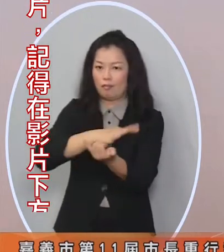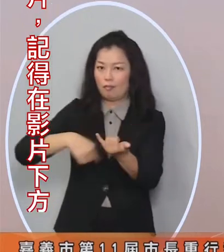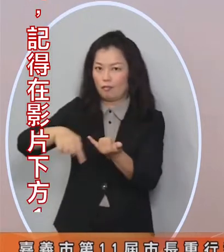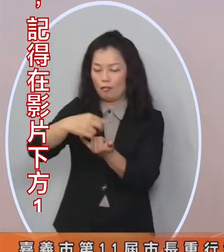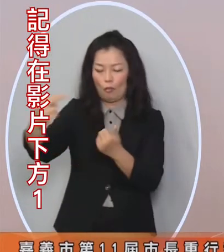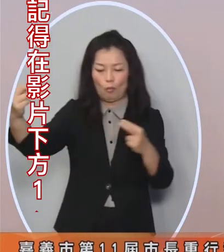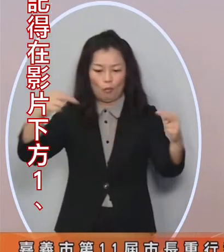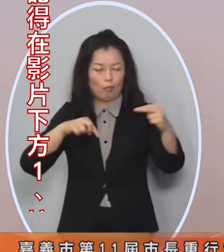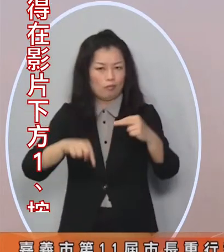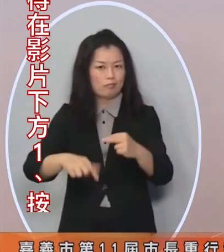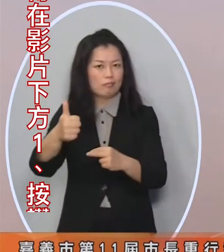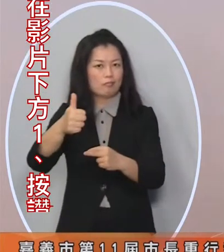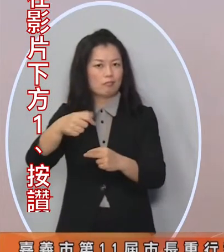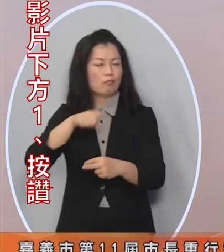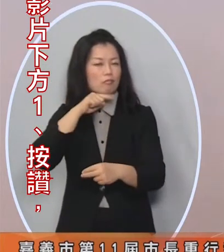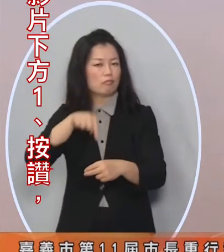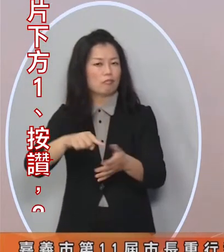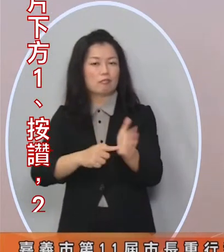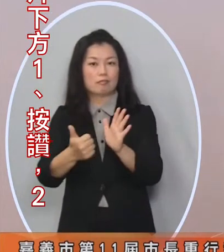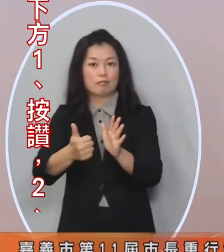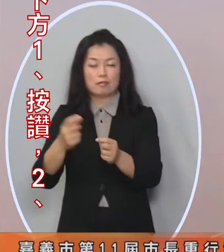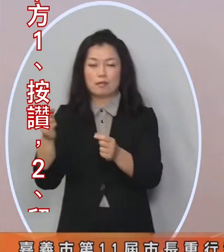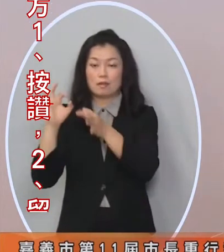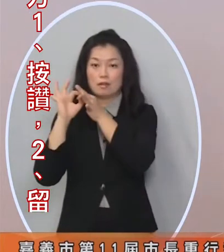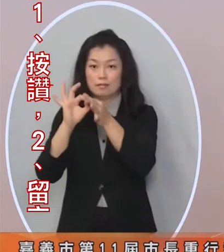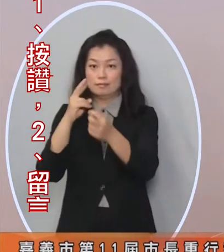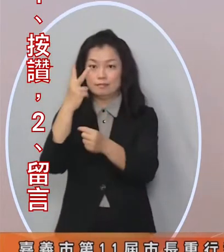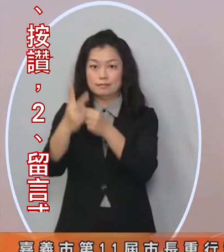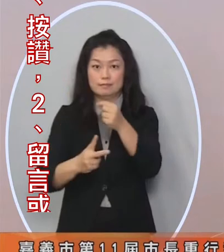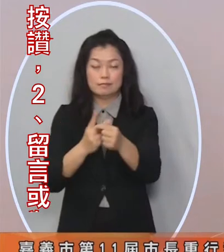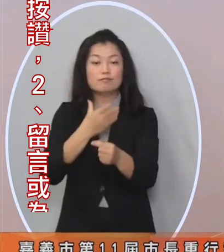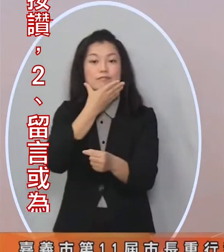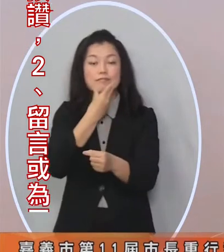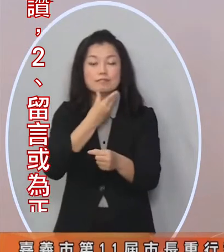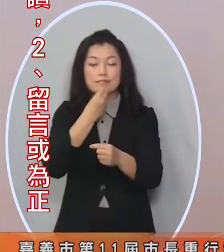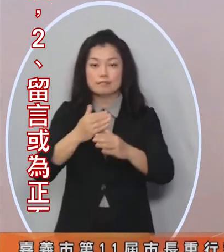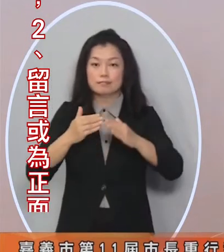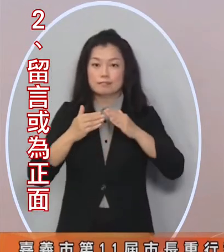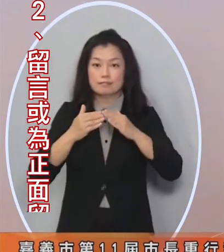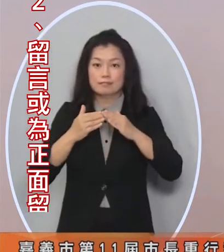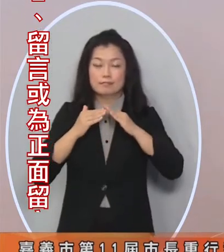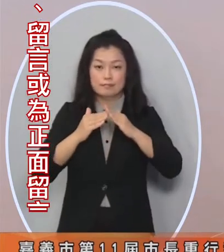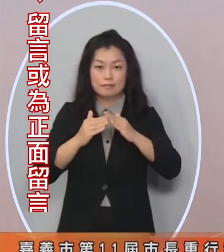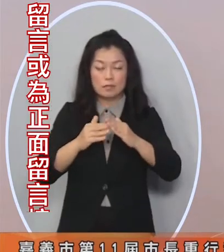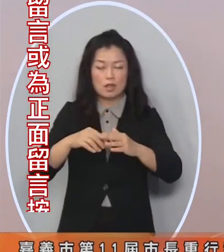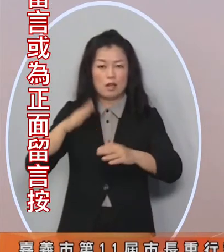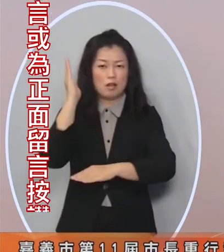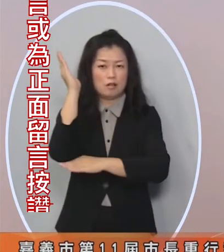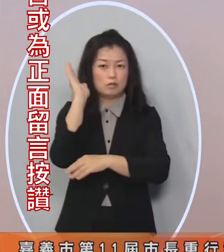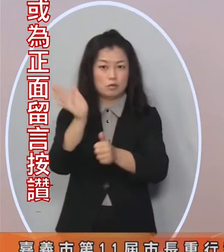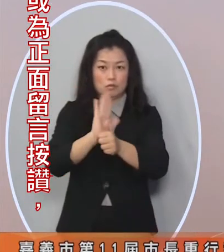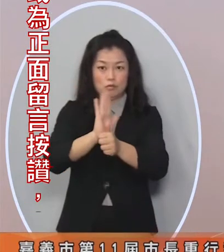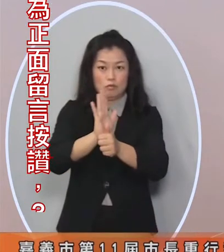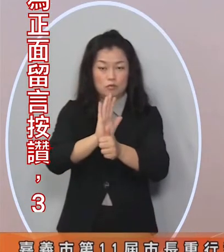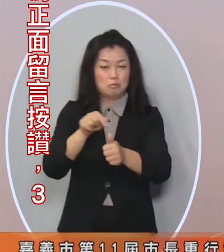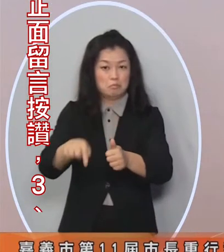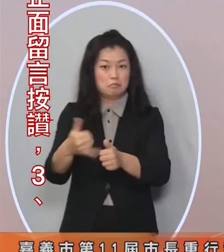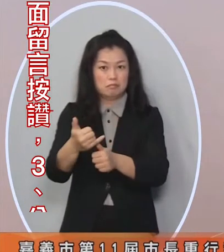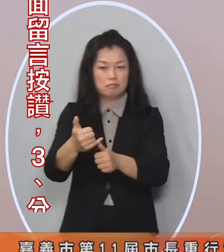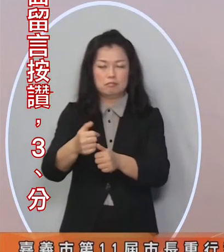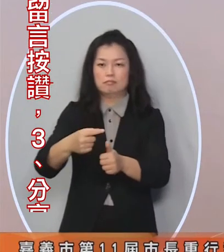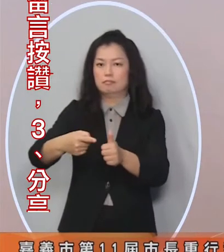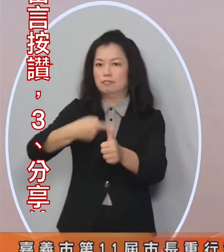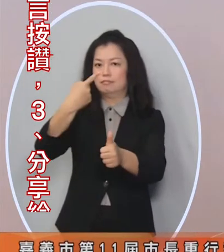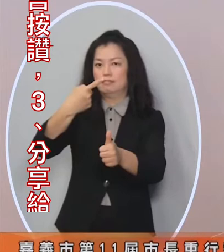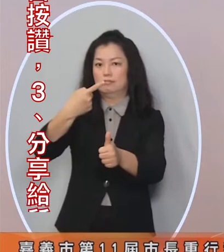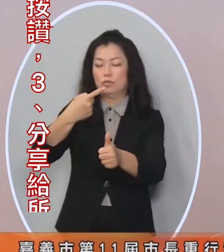被肯定。我们连续两年幸福城市啊，我们连续两年施政满意度第一名，就是去年